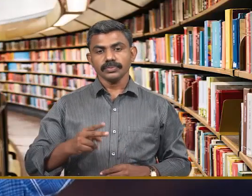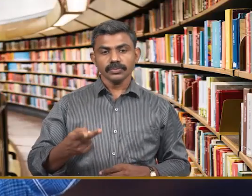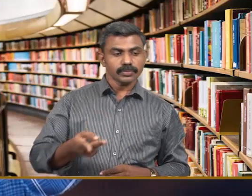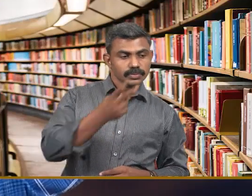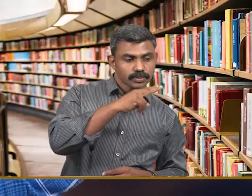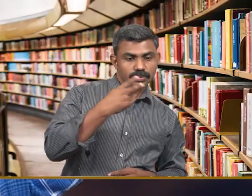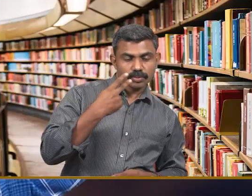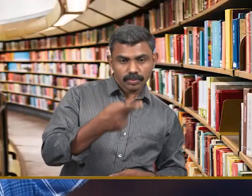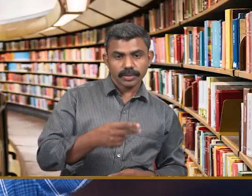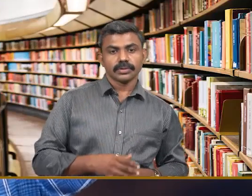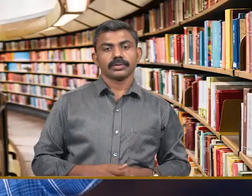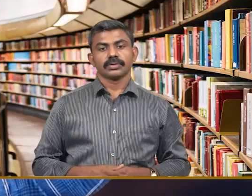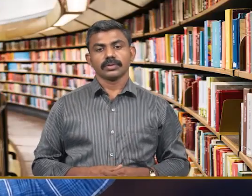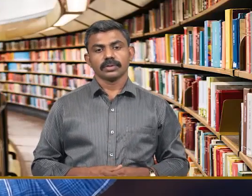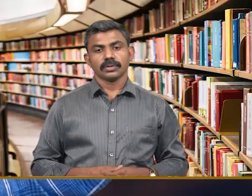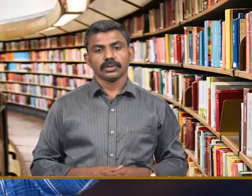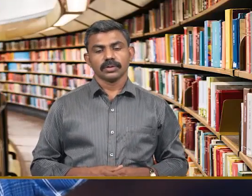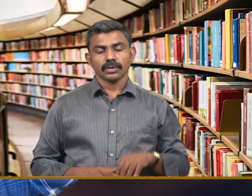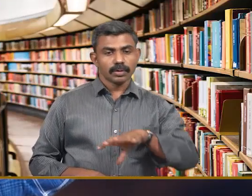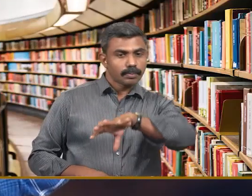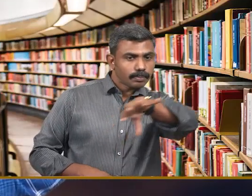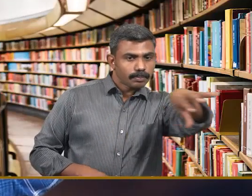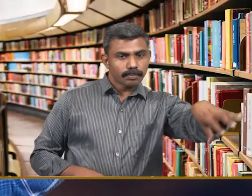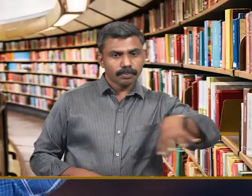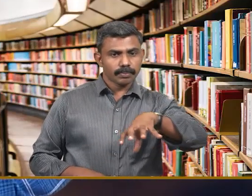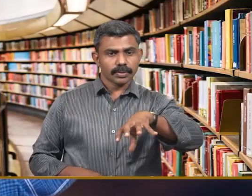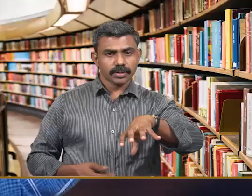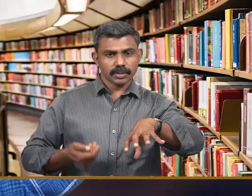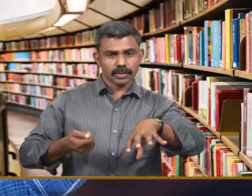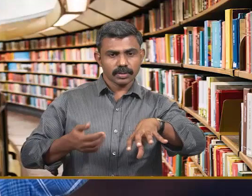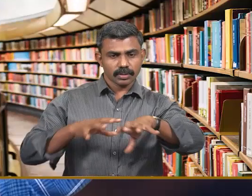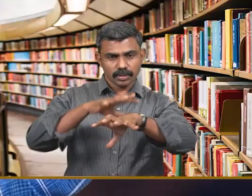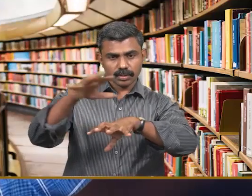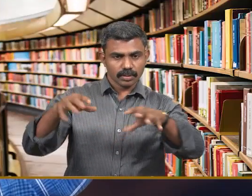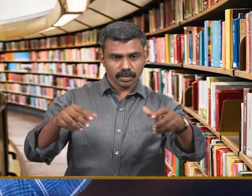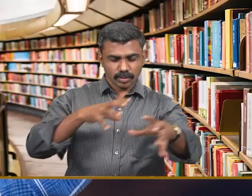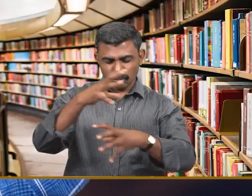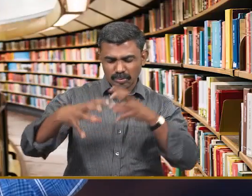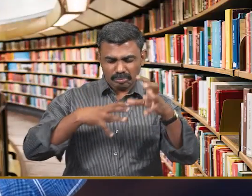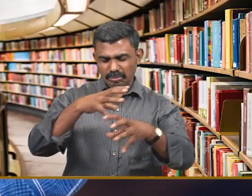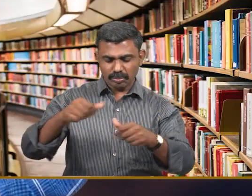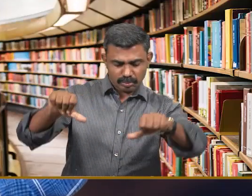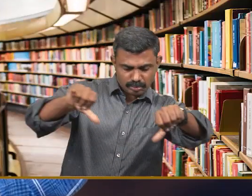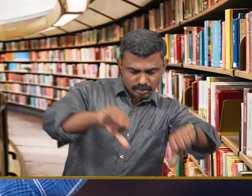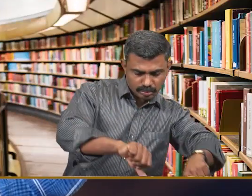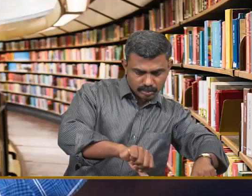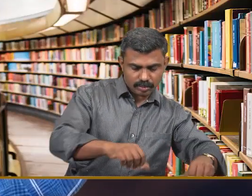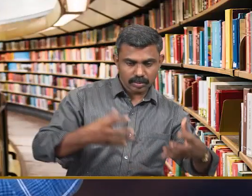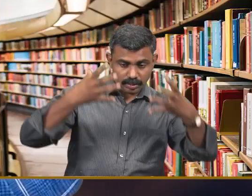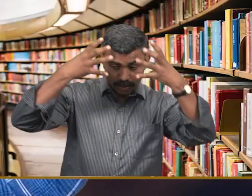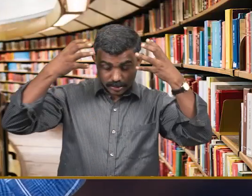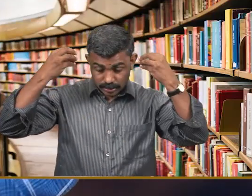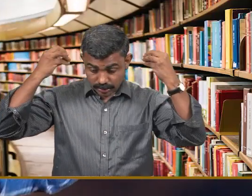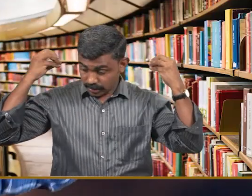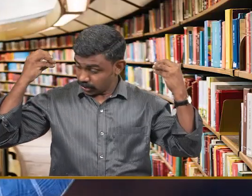அதுக்கு முன்னாடி இந்த பன்னாட்டு செலவாணி முறையில் ஒரு பெரிய சீர்குலைவு ஏற்பட்டதுனால தான் என்ன ஆகுது இந்த ஒரு பொருளாதார பிரமாதம் வந்து தலைவரித்து